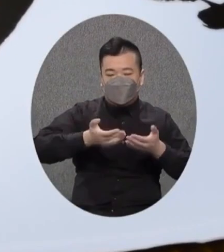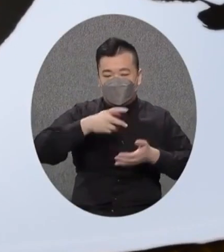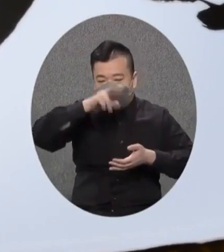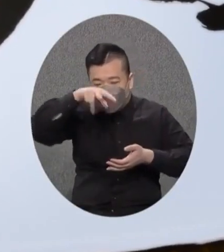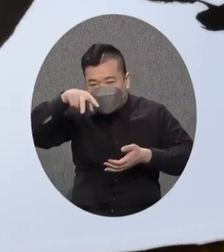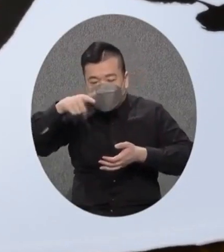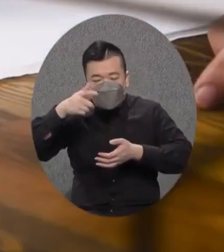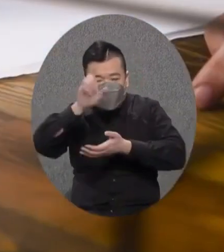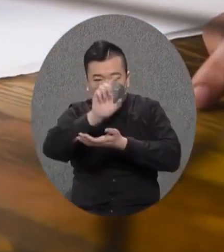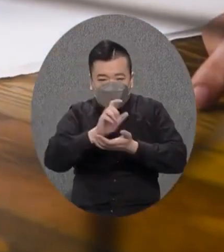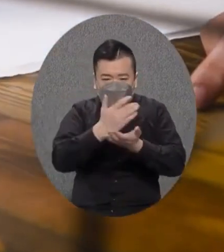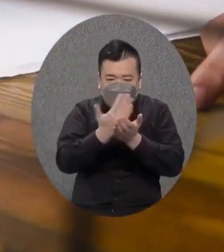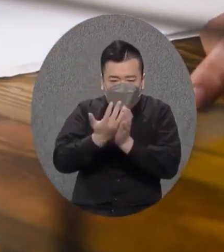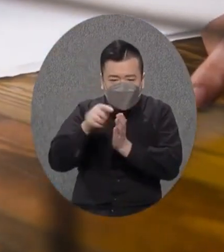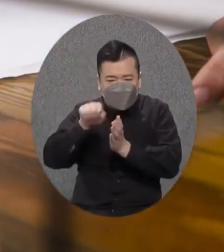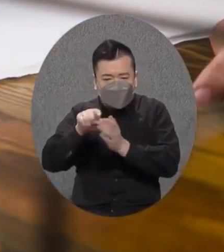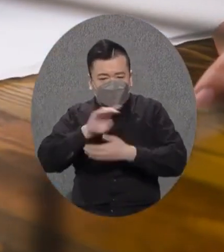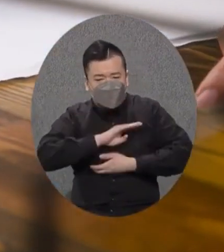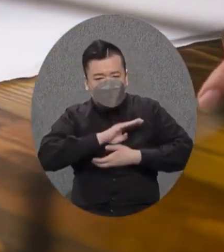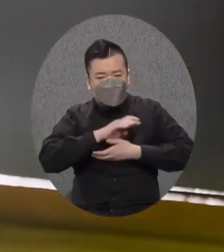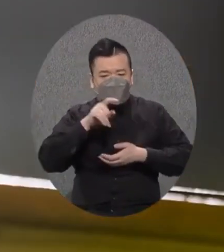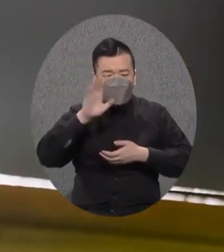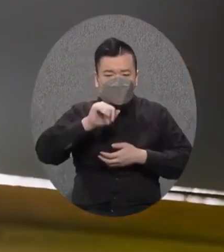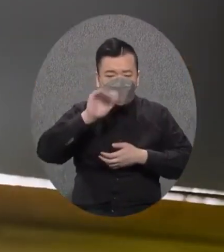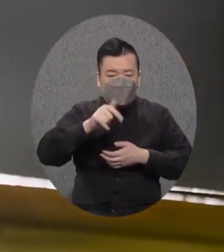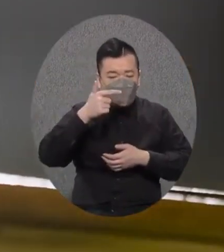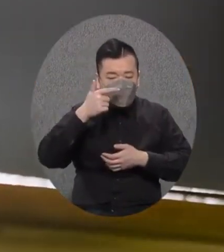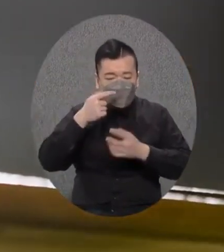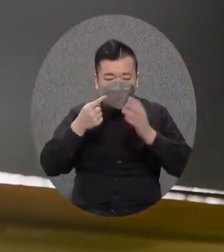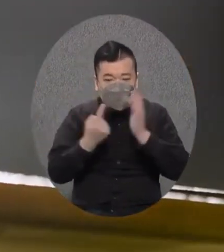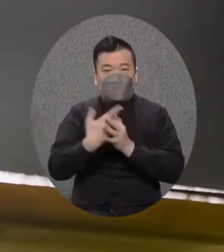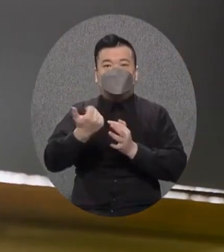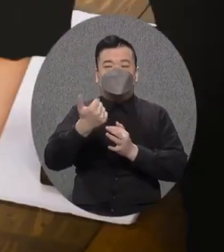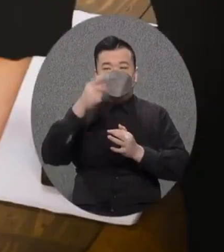不同书法家之间的风格可以更加鲜明。